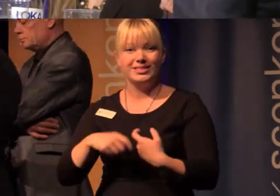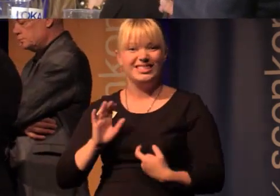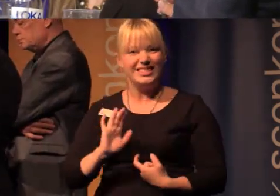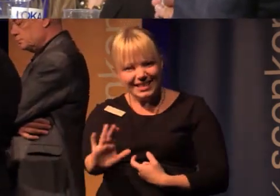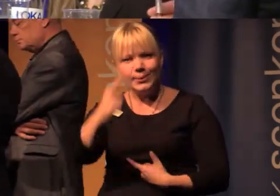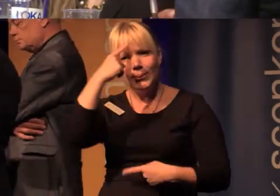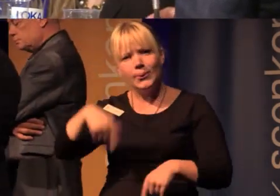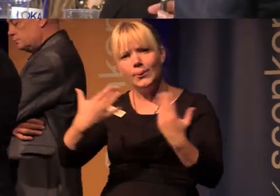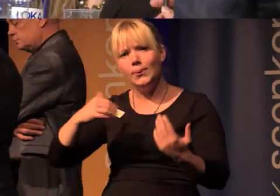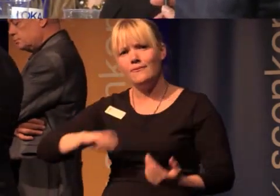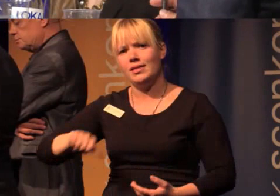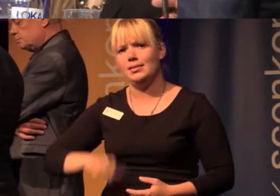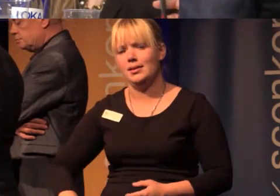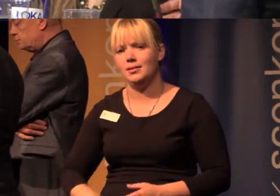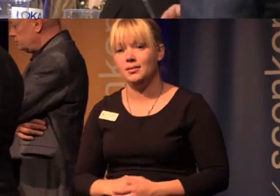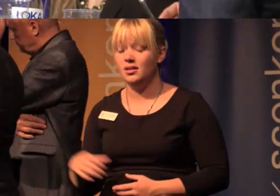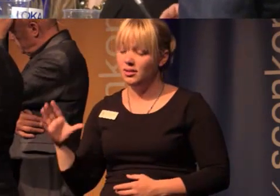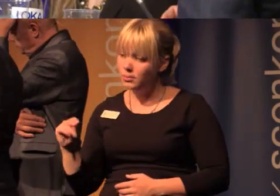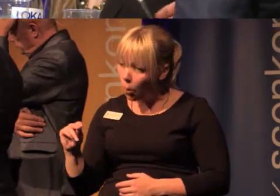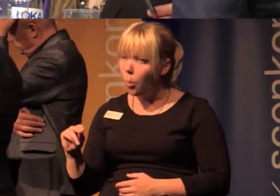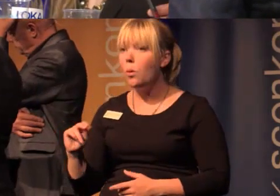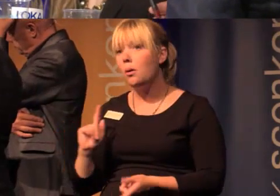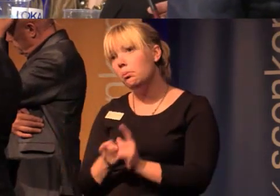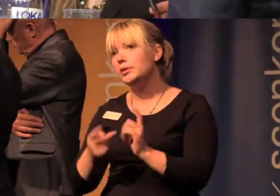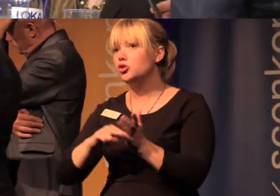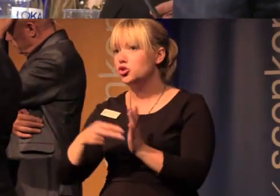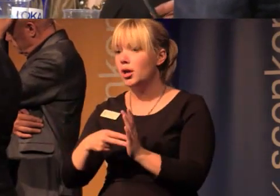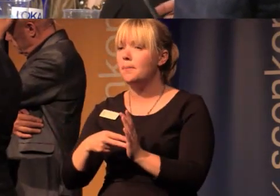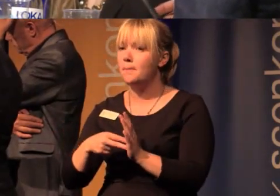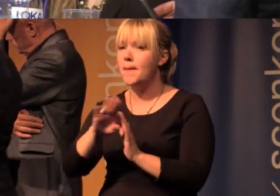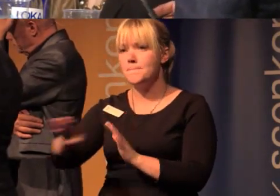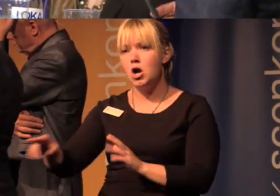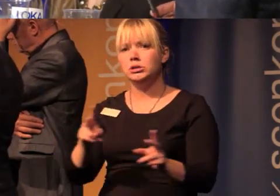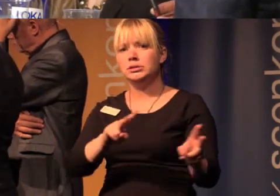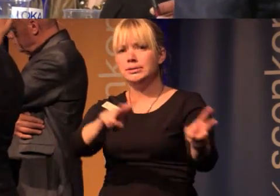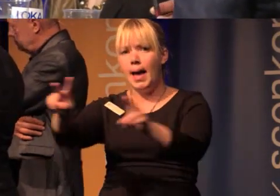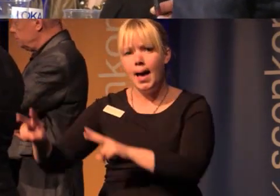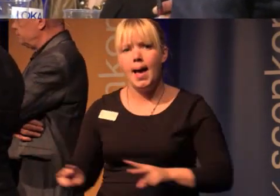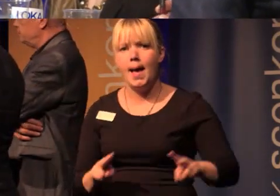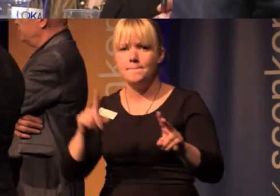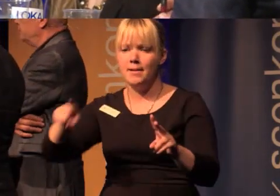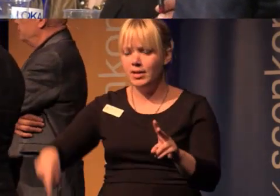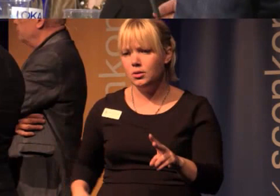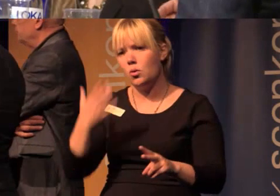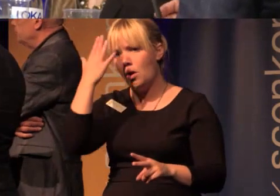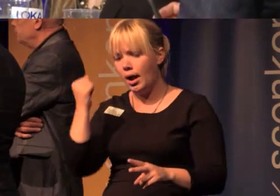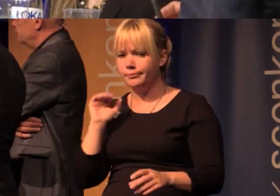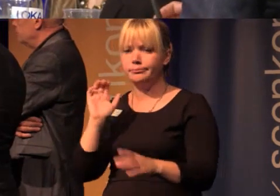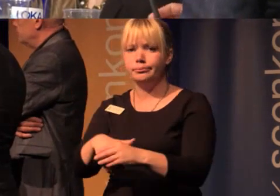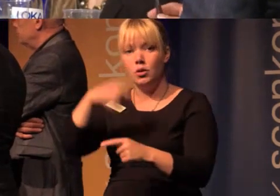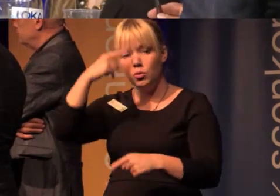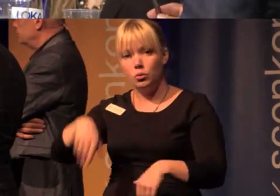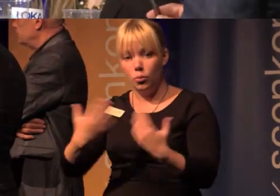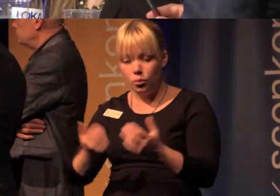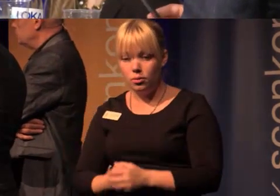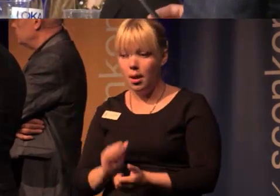kulturutnyttjande som andra barn, så skulle man kunna skapa ett system där fler barn på lika villkor får får ta del av kultur och där politiker och tjänstemän